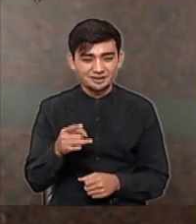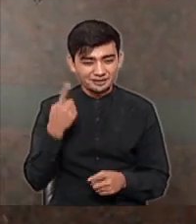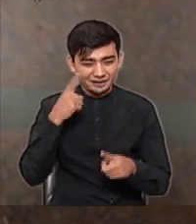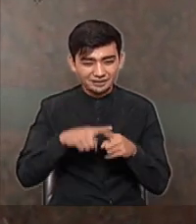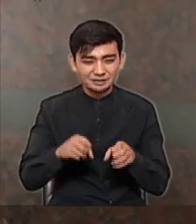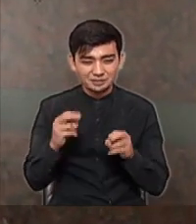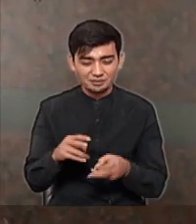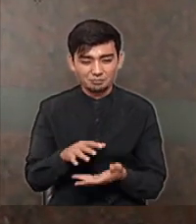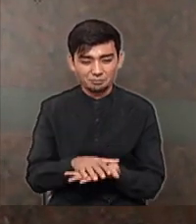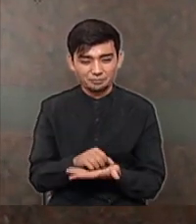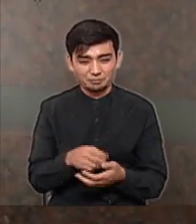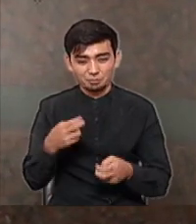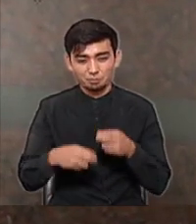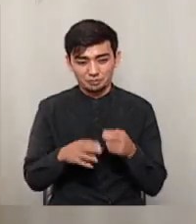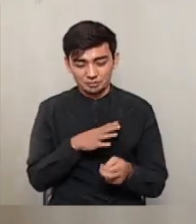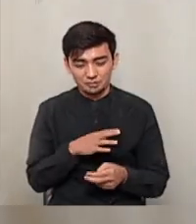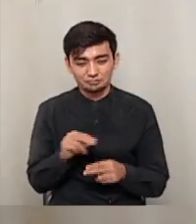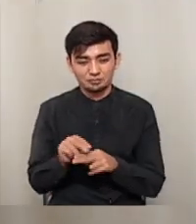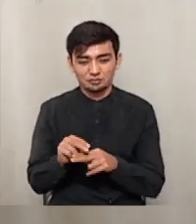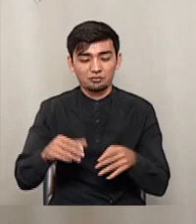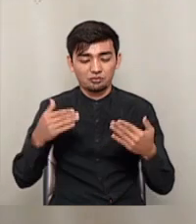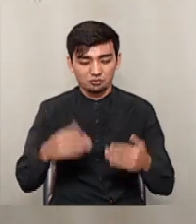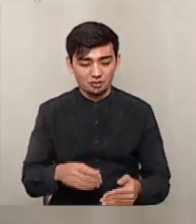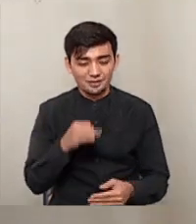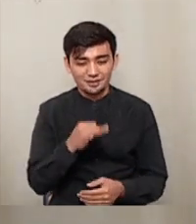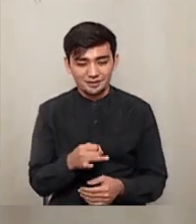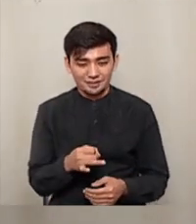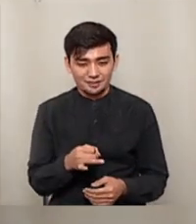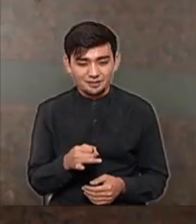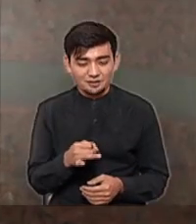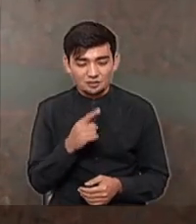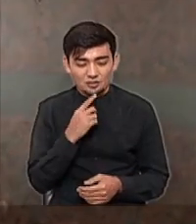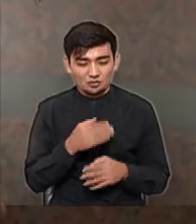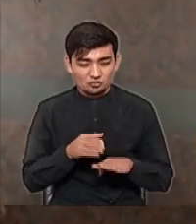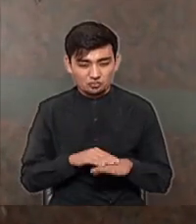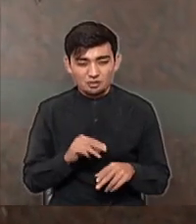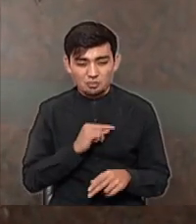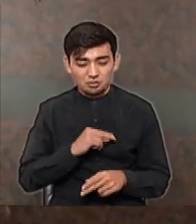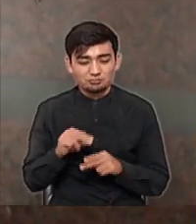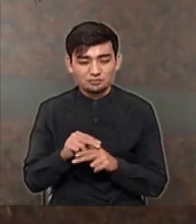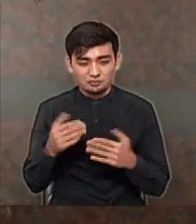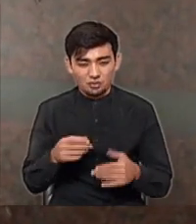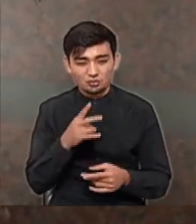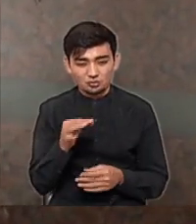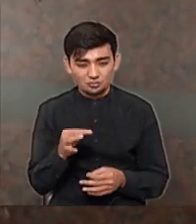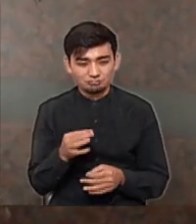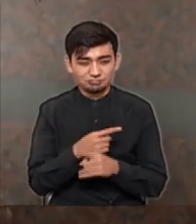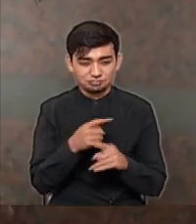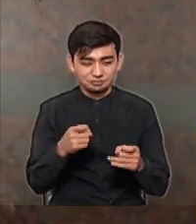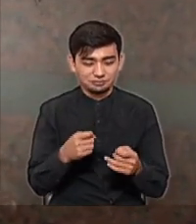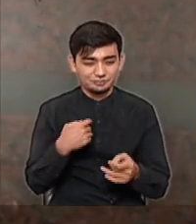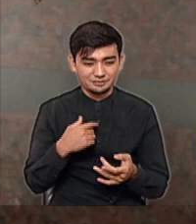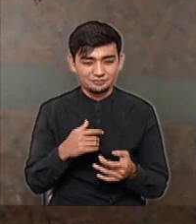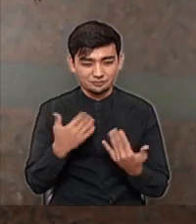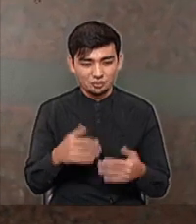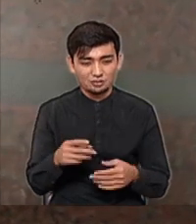кенеттен аяғысты жұмыстан істен шығып, қондырға бойынша күрделі жөндеу жұмыстар жүргізілген болатын. Өзінің ресми ақпаратына сәйкес